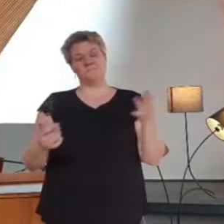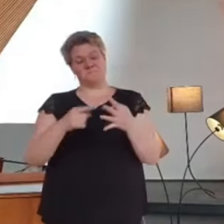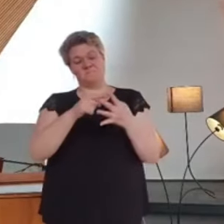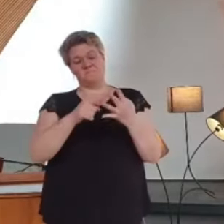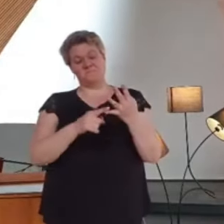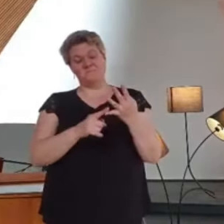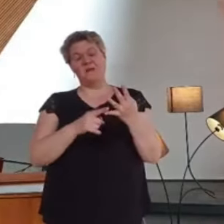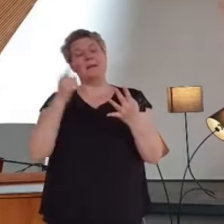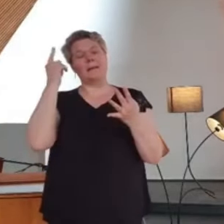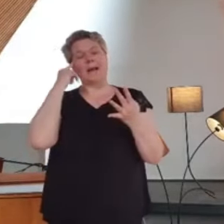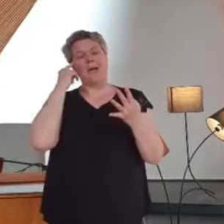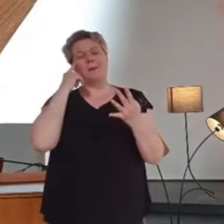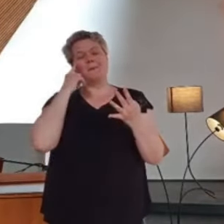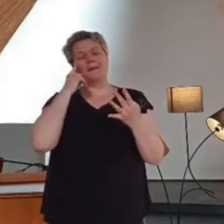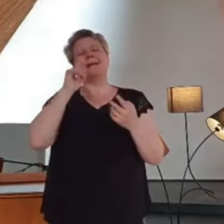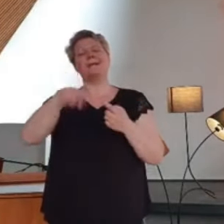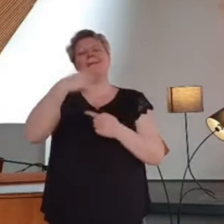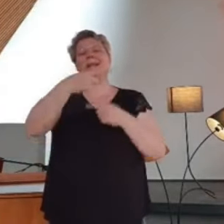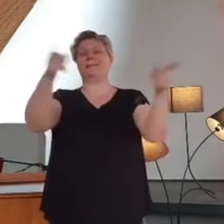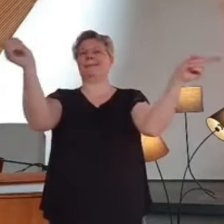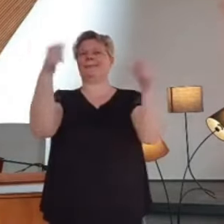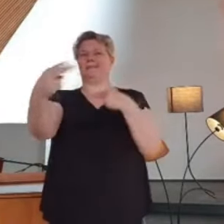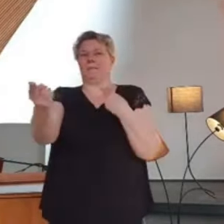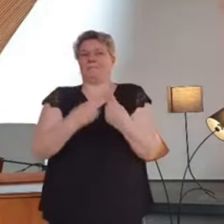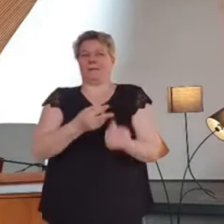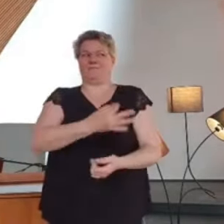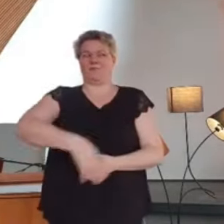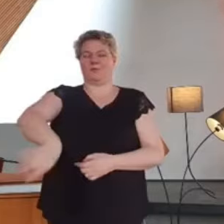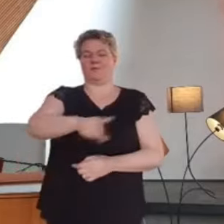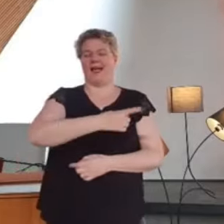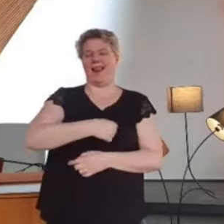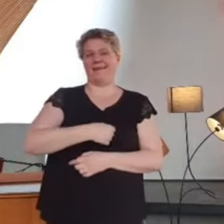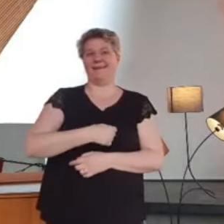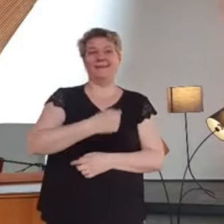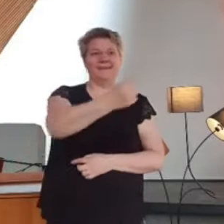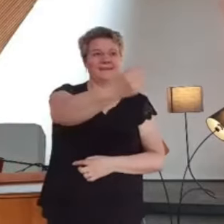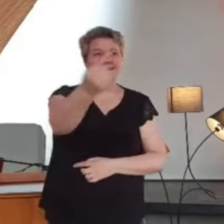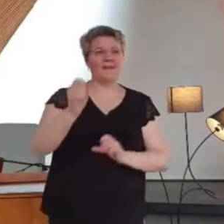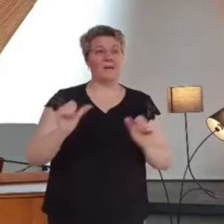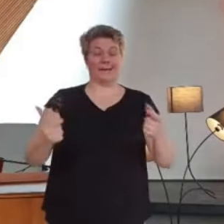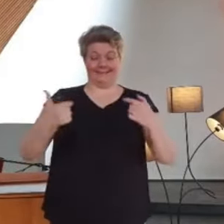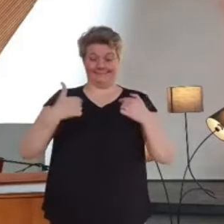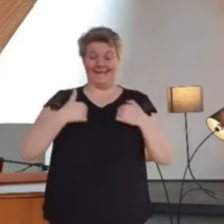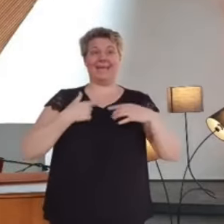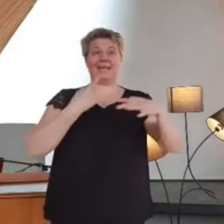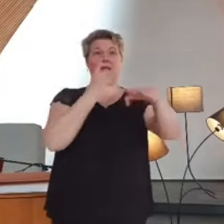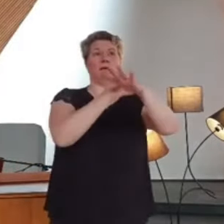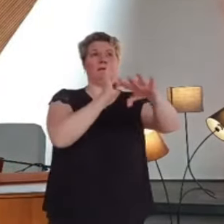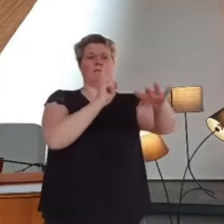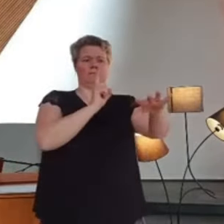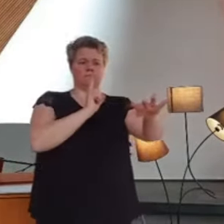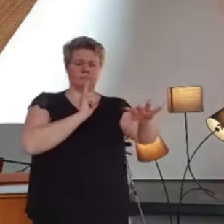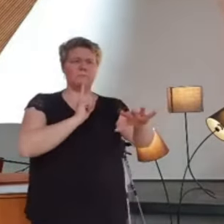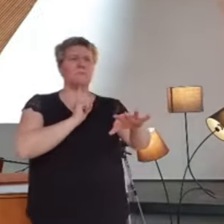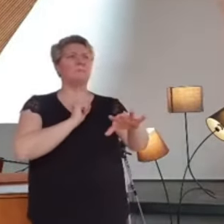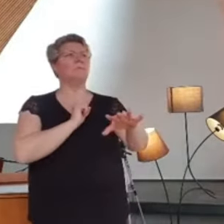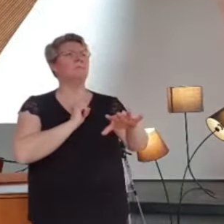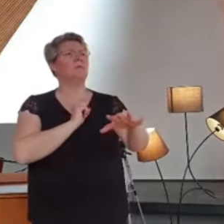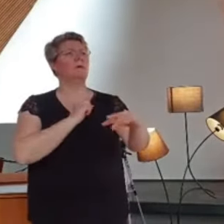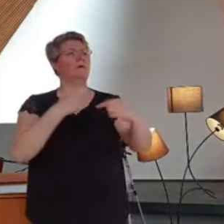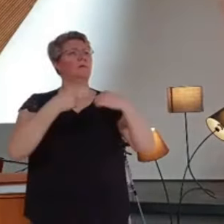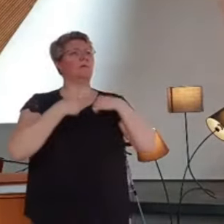das nächste Lied passend sein kann. Vielleicht, wenn du selbst erlebst, ich werde ausgegrenzt, da sind Barrieren, da werde